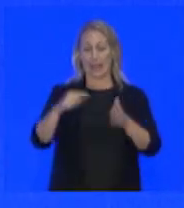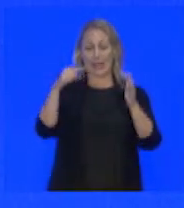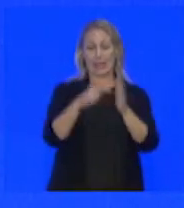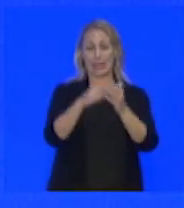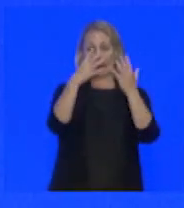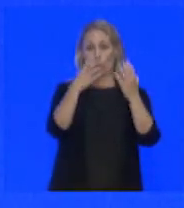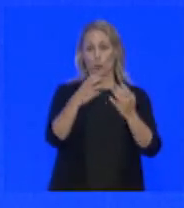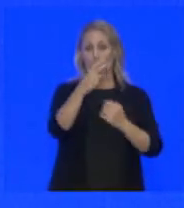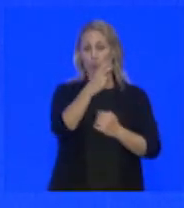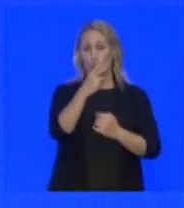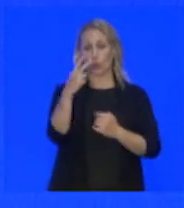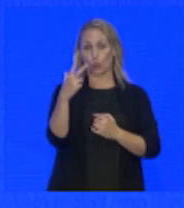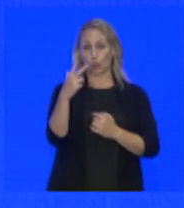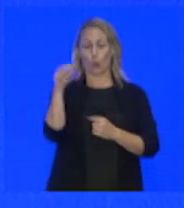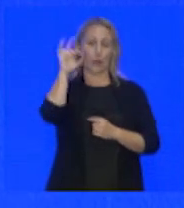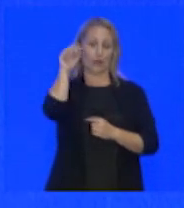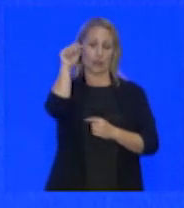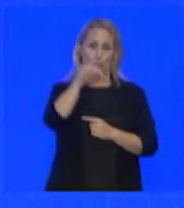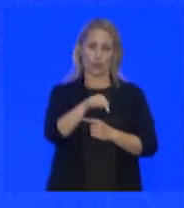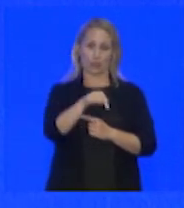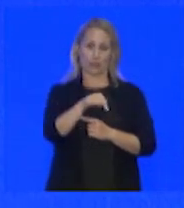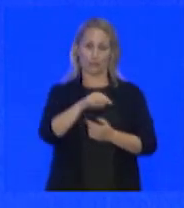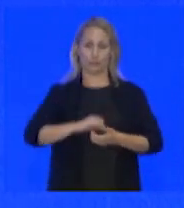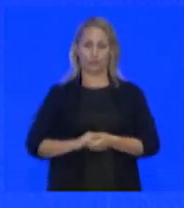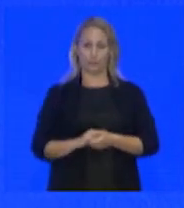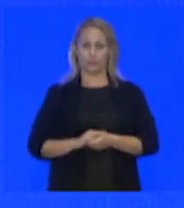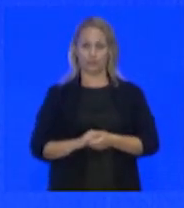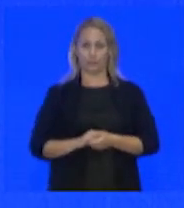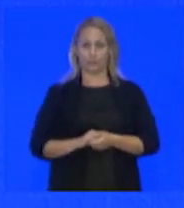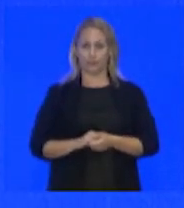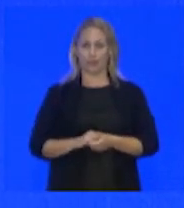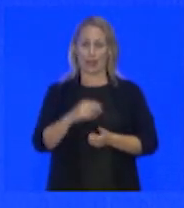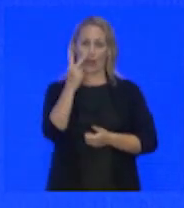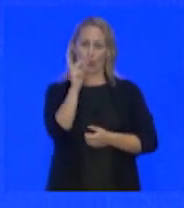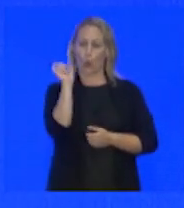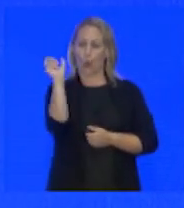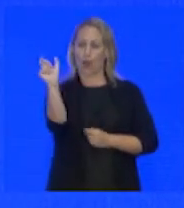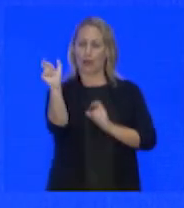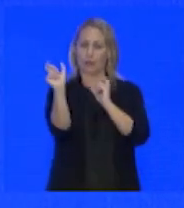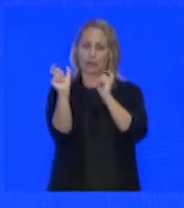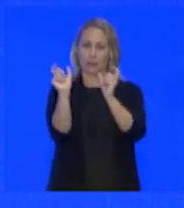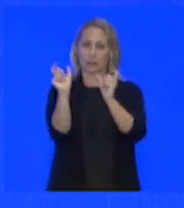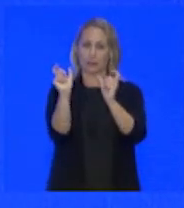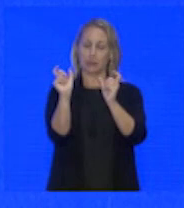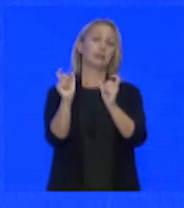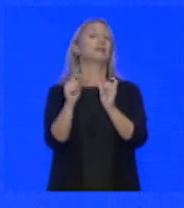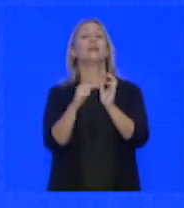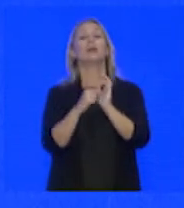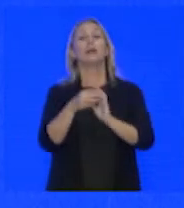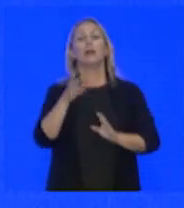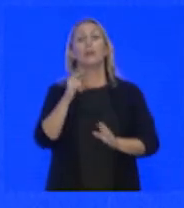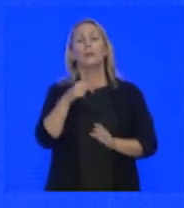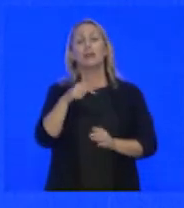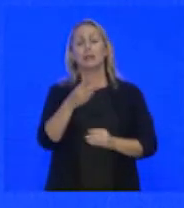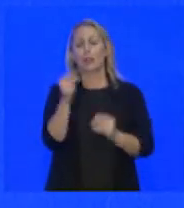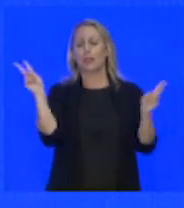1928. Από τη Θεσσαλονίκη. Με 2 μόνο λέξεις δύναμε να σας είπω